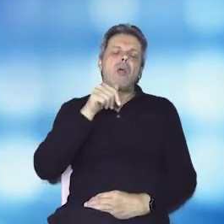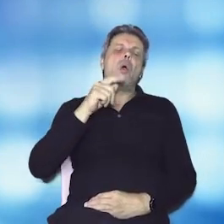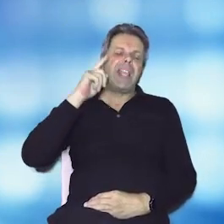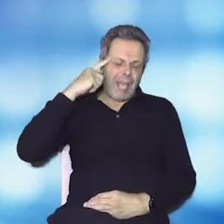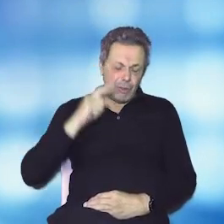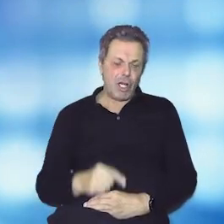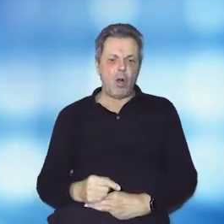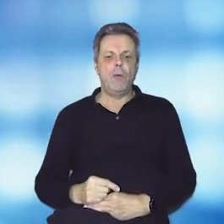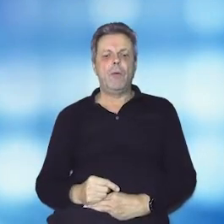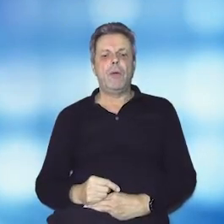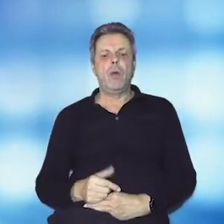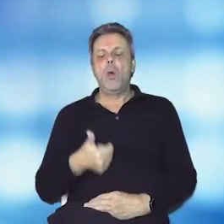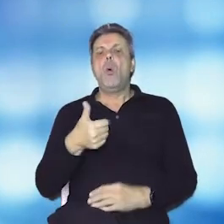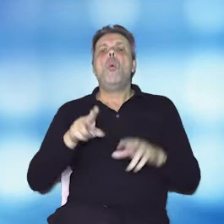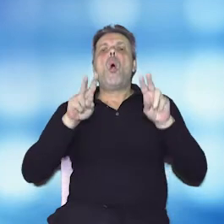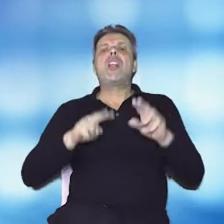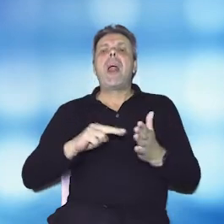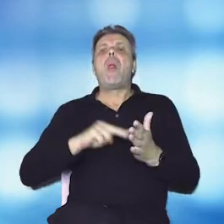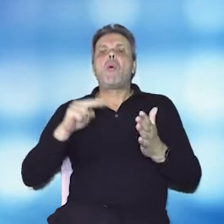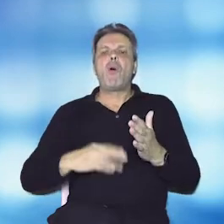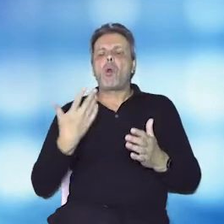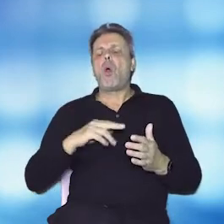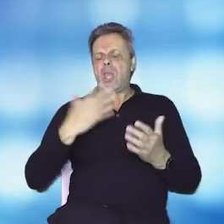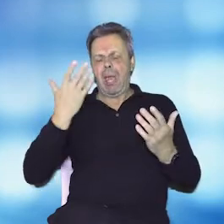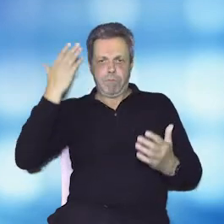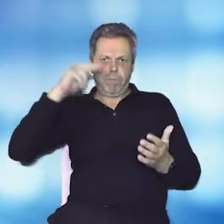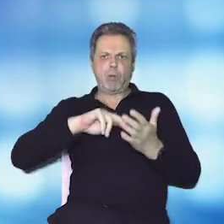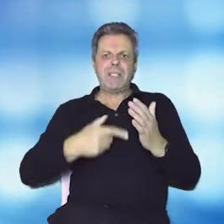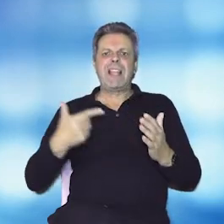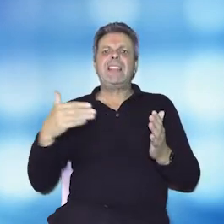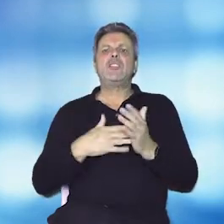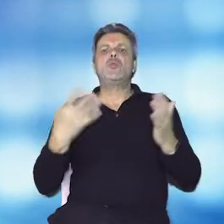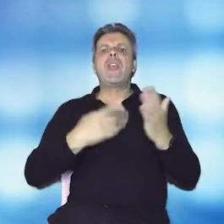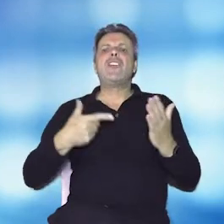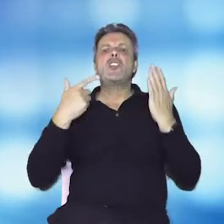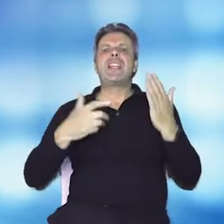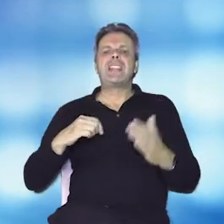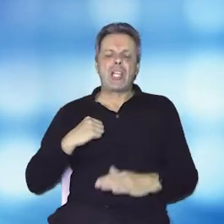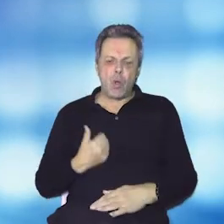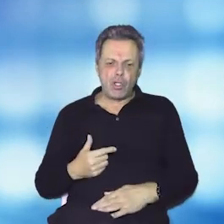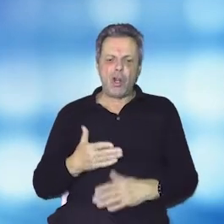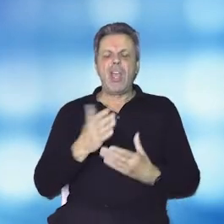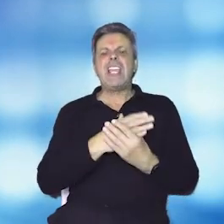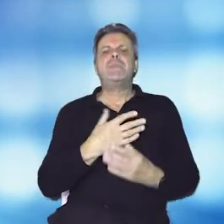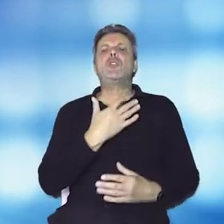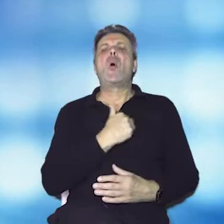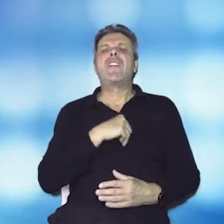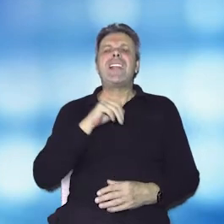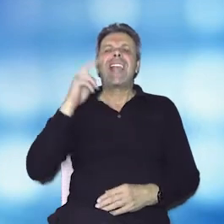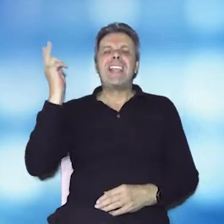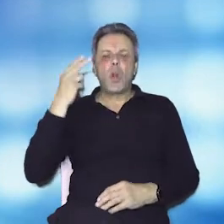Ozbiljno? U originalnom ugovoru koji je potpisan 1970. godine, tada između Hrvatske i